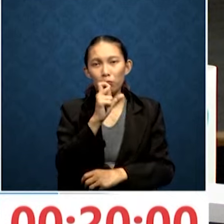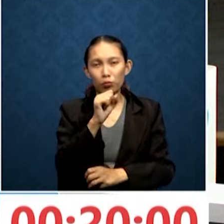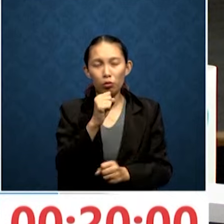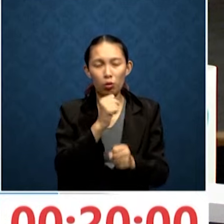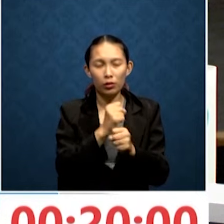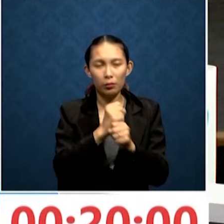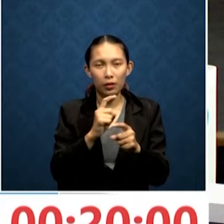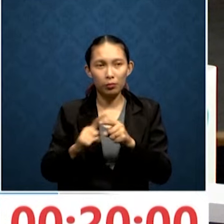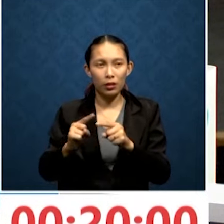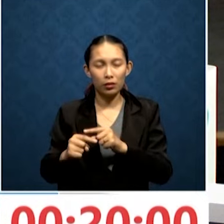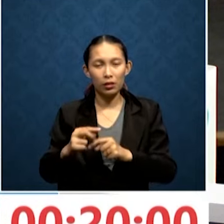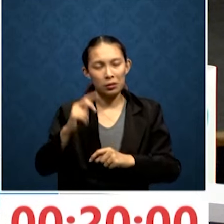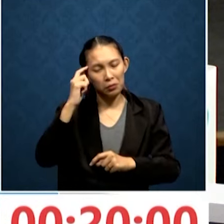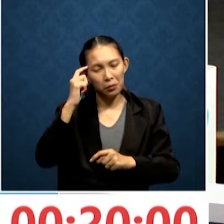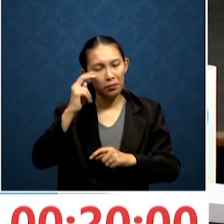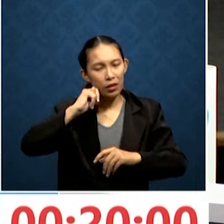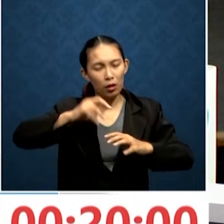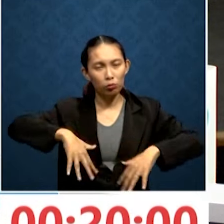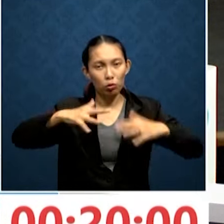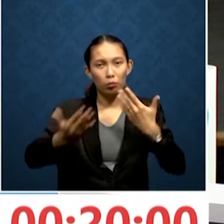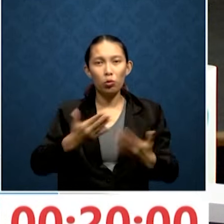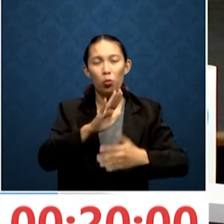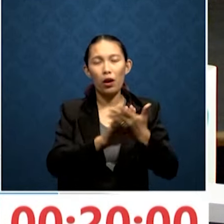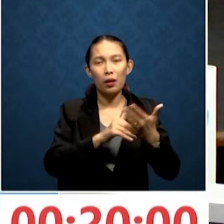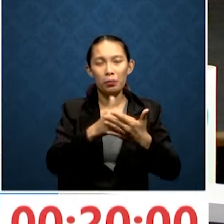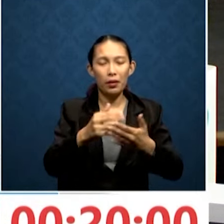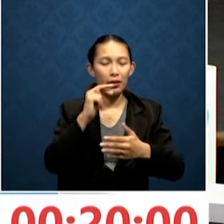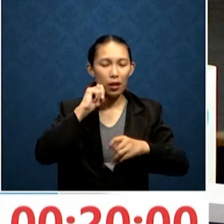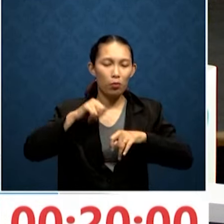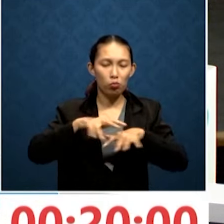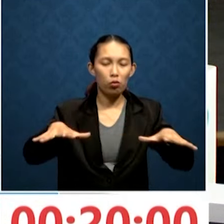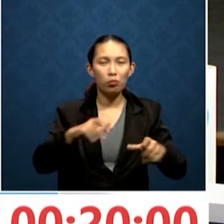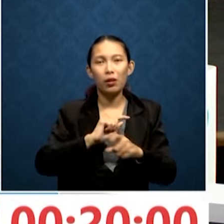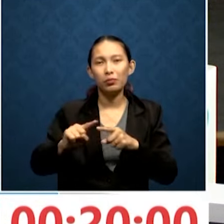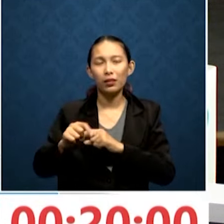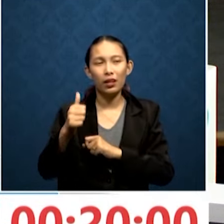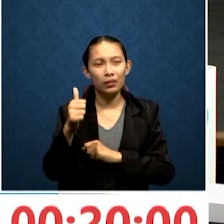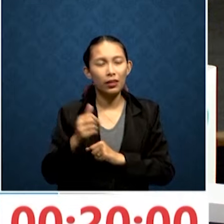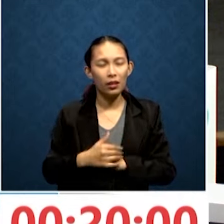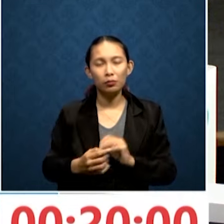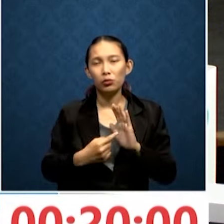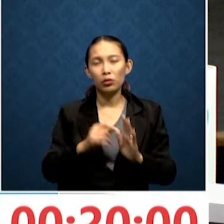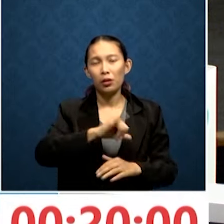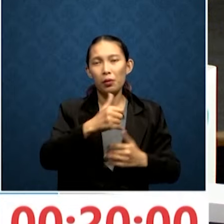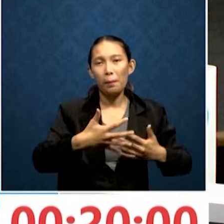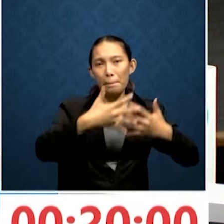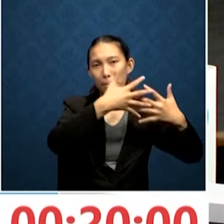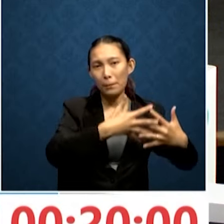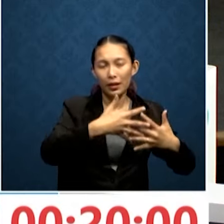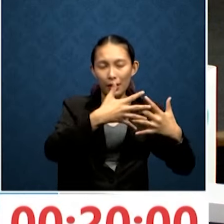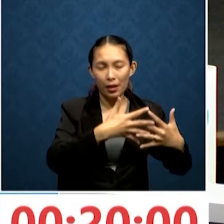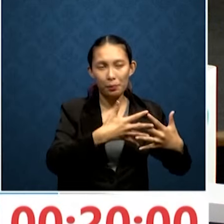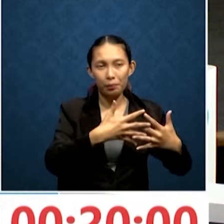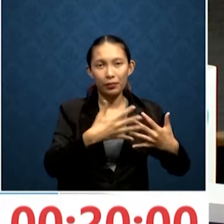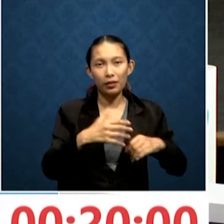ถานการณ์น้ำท่วมและช่วยในการวางแผนการระบายน้ำอย่างแม่นยำหลายประเทศเช่นสหรัฐอเมริกา